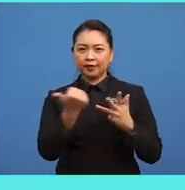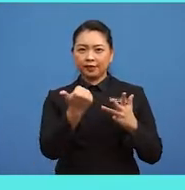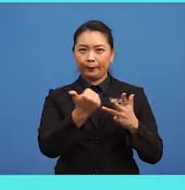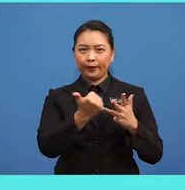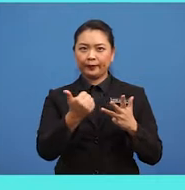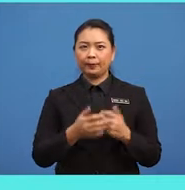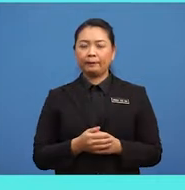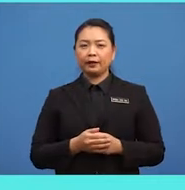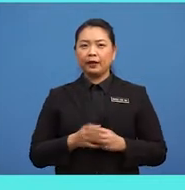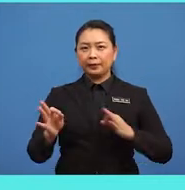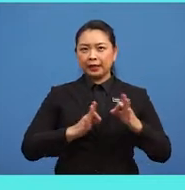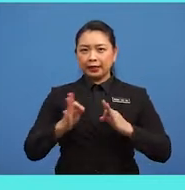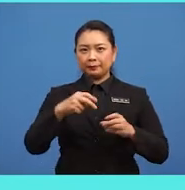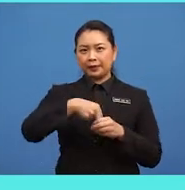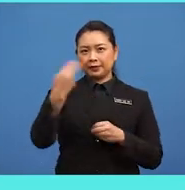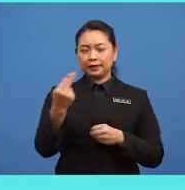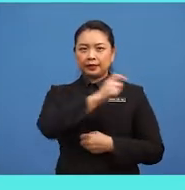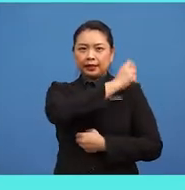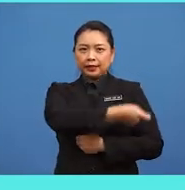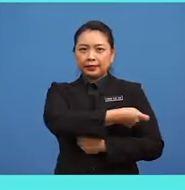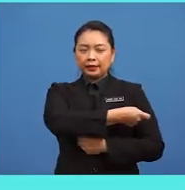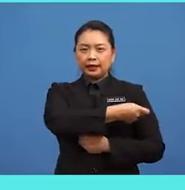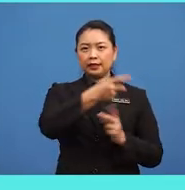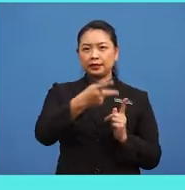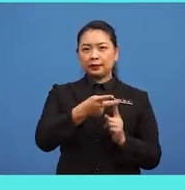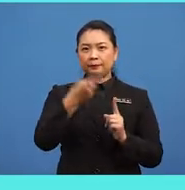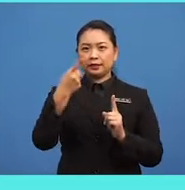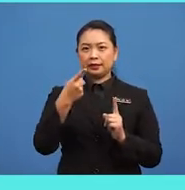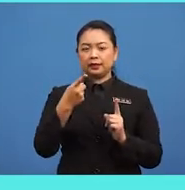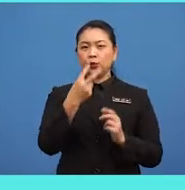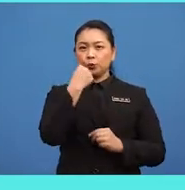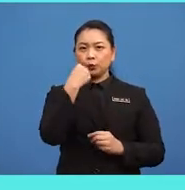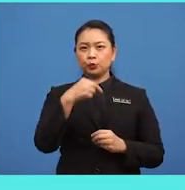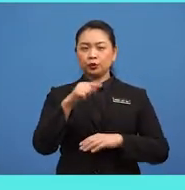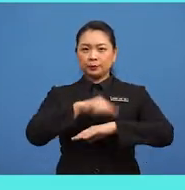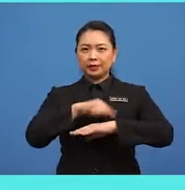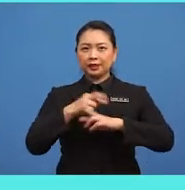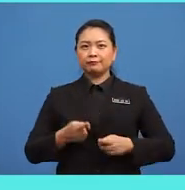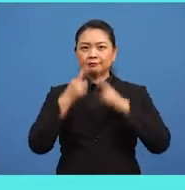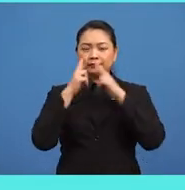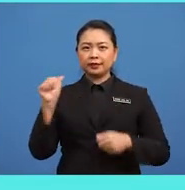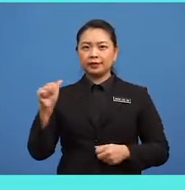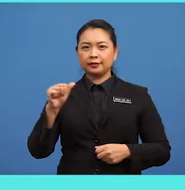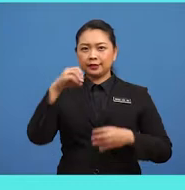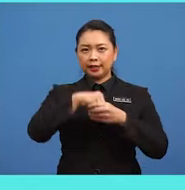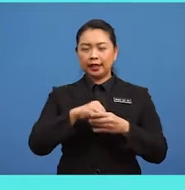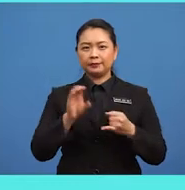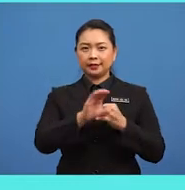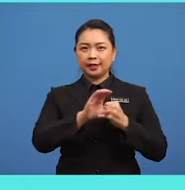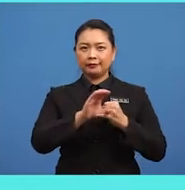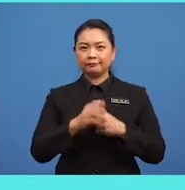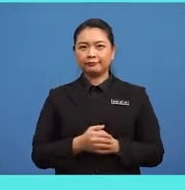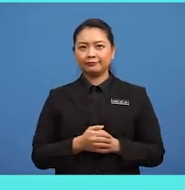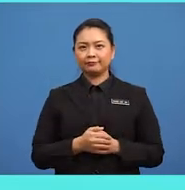Yang keempat, menerangkan penghasilan tenaga daripada glukosa semasa respirasi aerob dalam